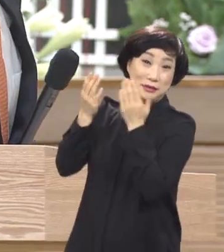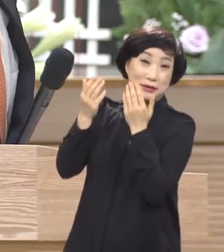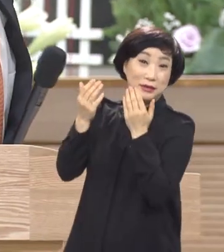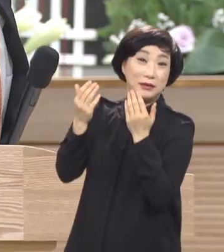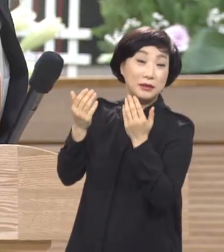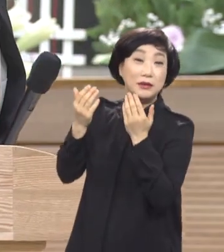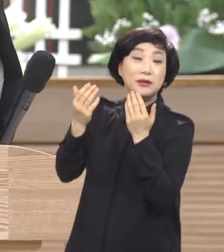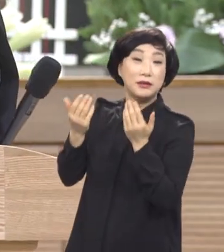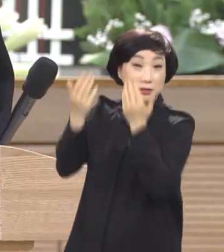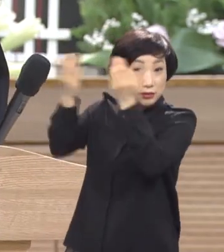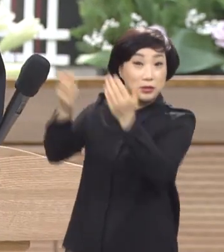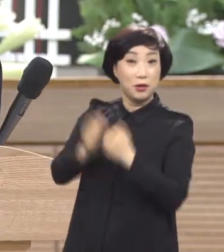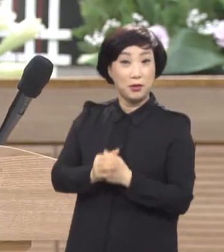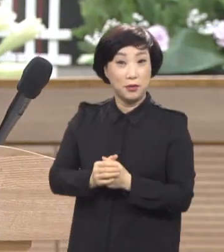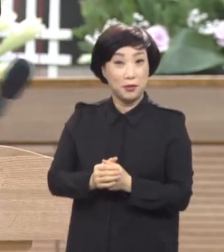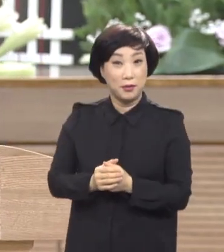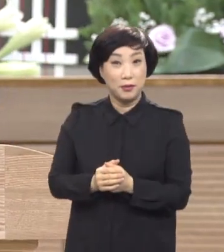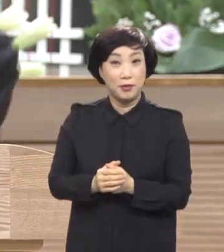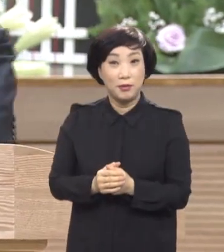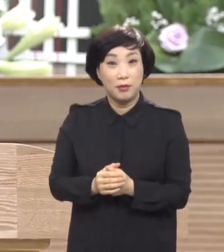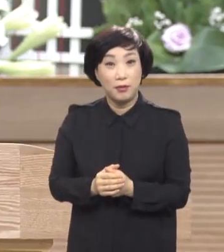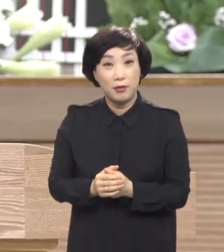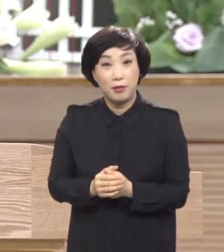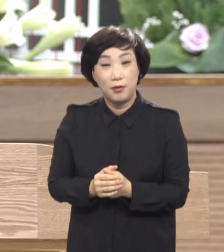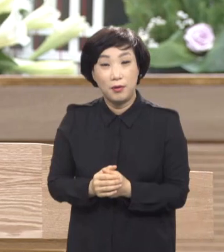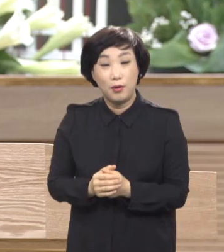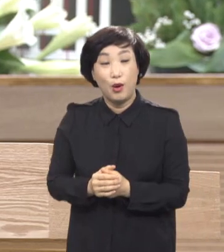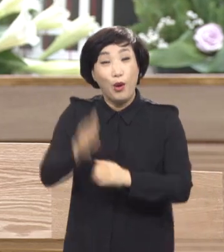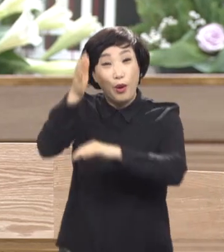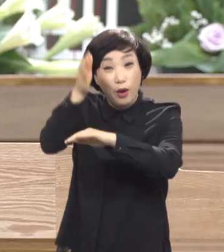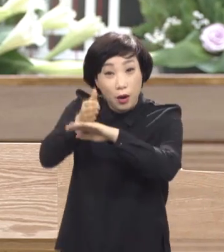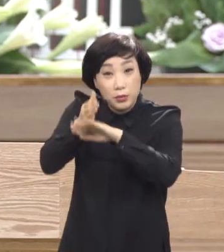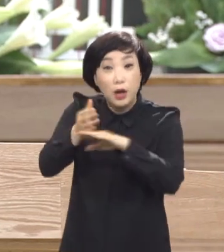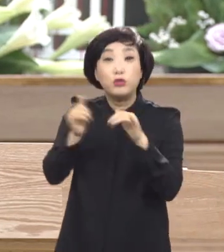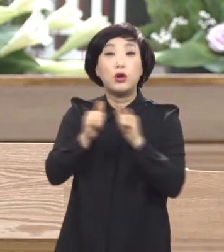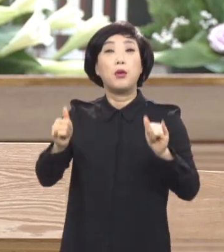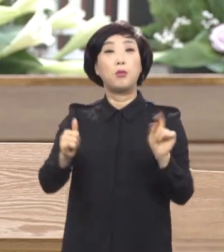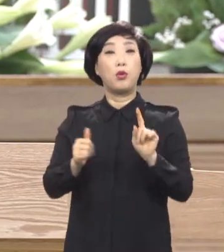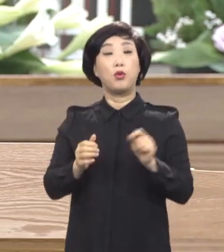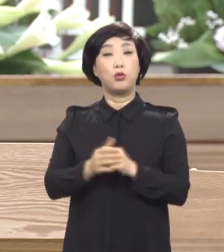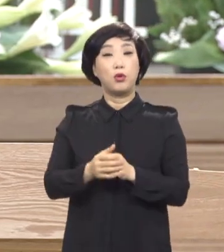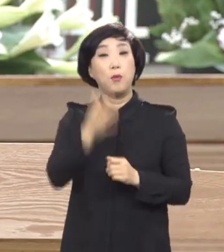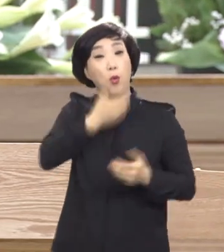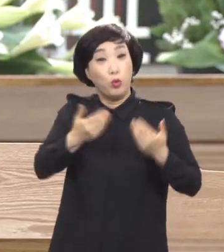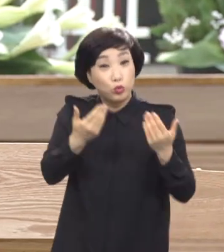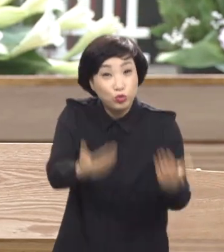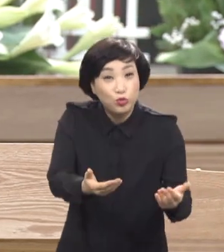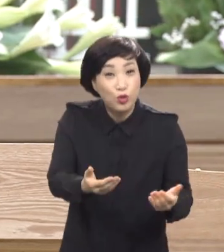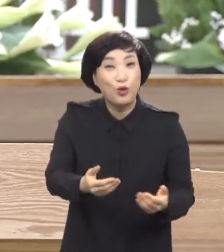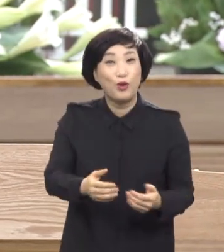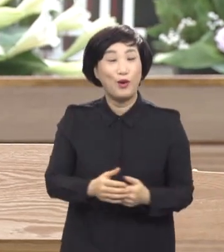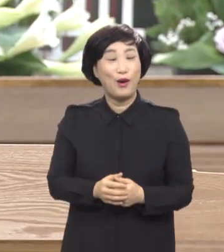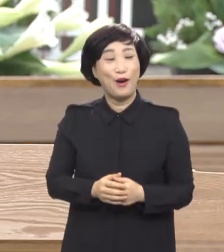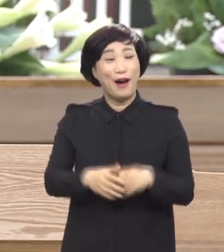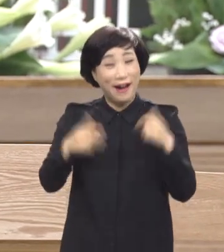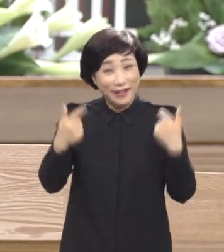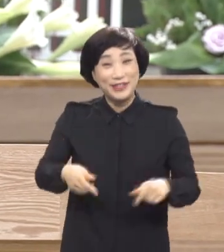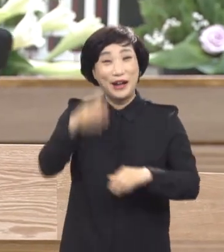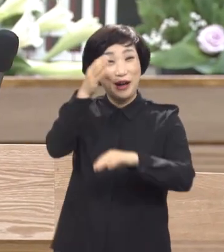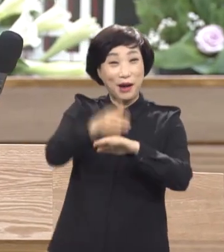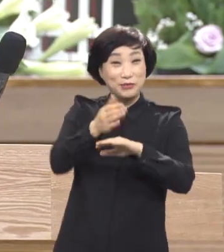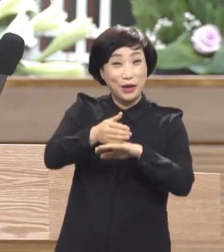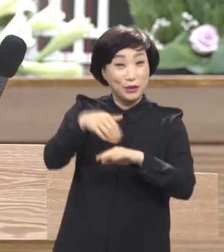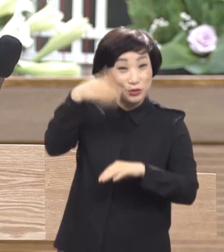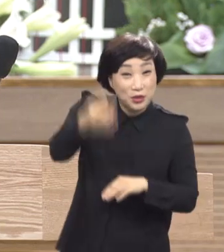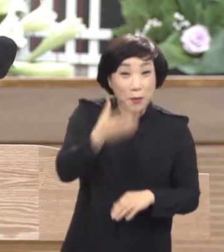영화롭게 하리라 감사하는 자는 주실 복이 항상 감사 뒤에